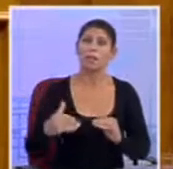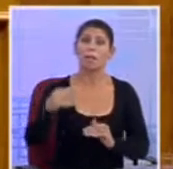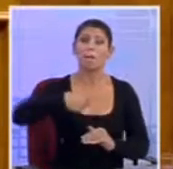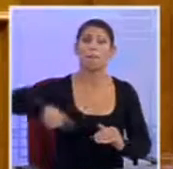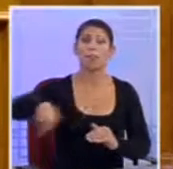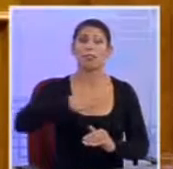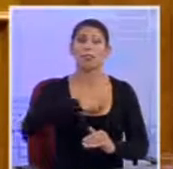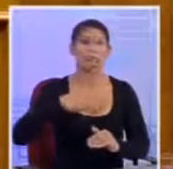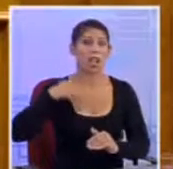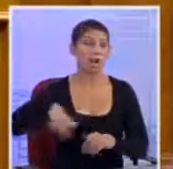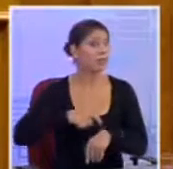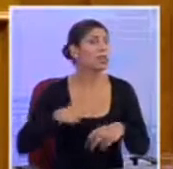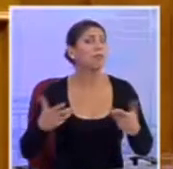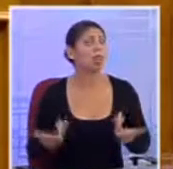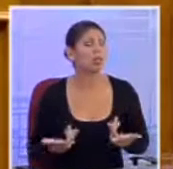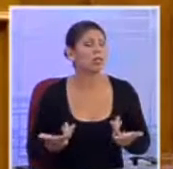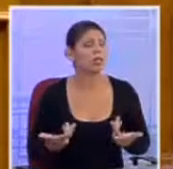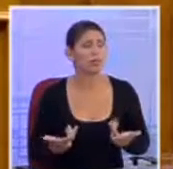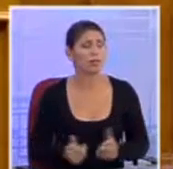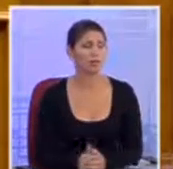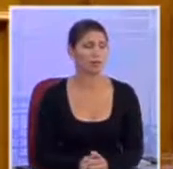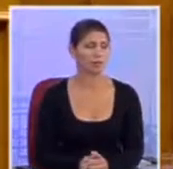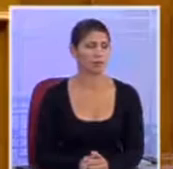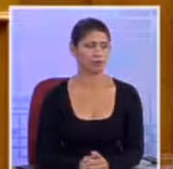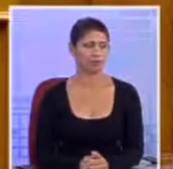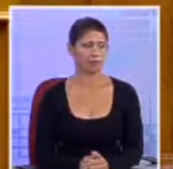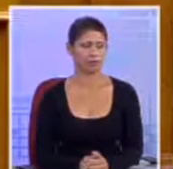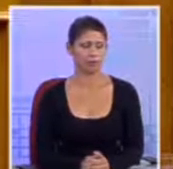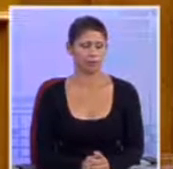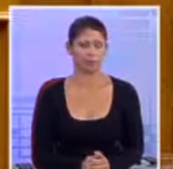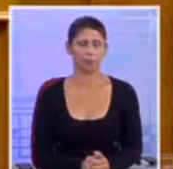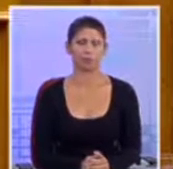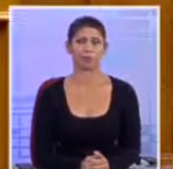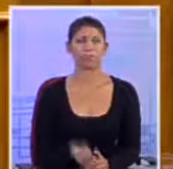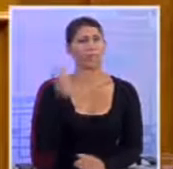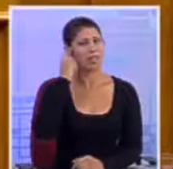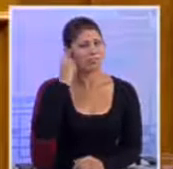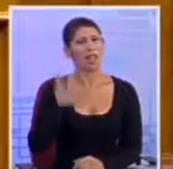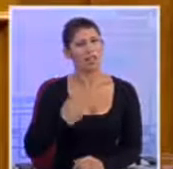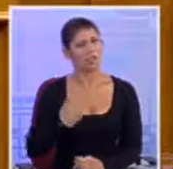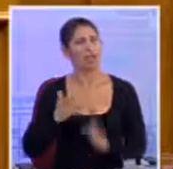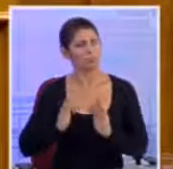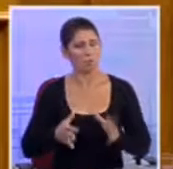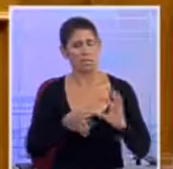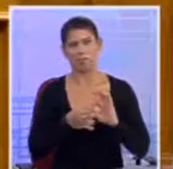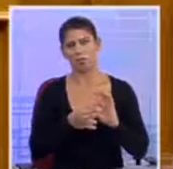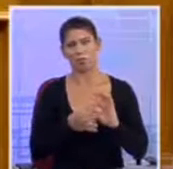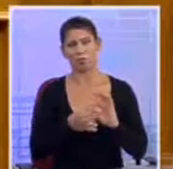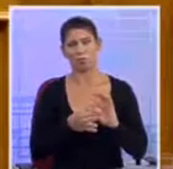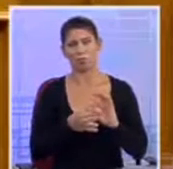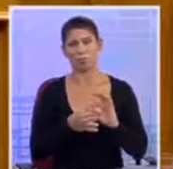πλατεία Βικτωρίας αυτή τη στιγμή και για να καταλάβουν ότι εμείς μπορούμε να συνδυάσουμε και